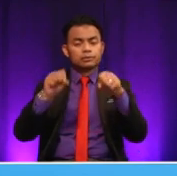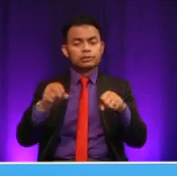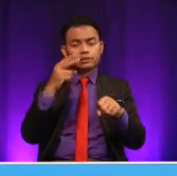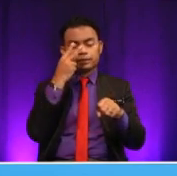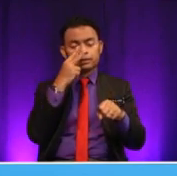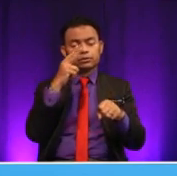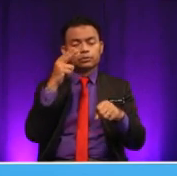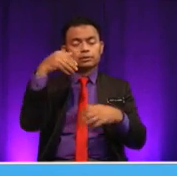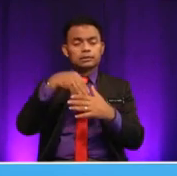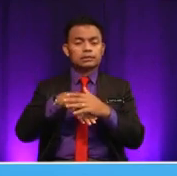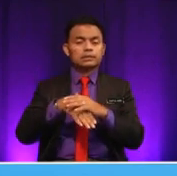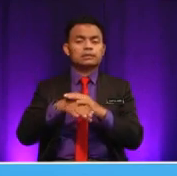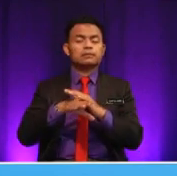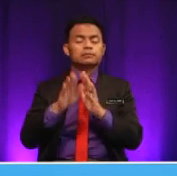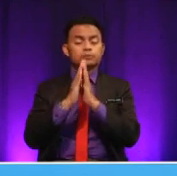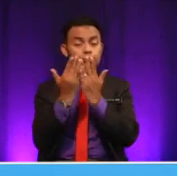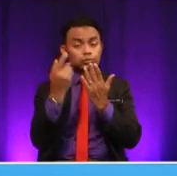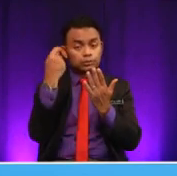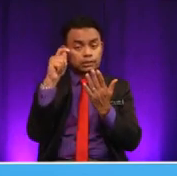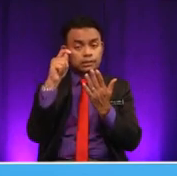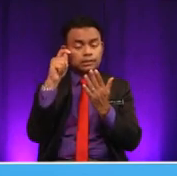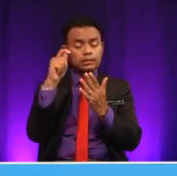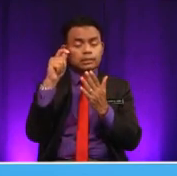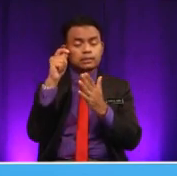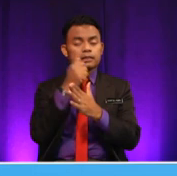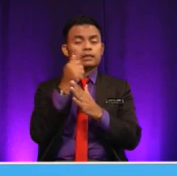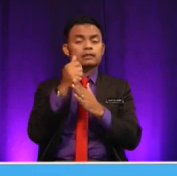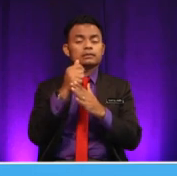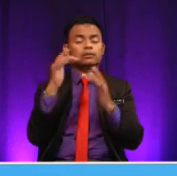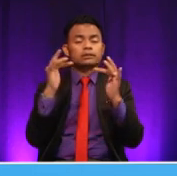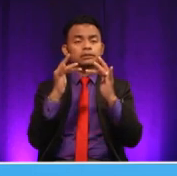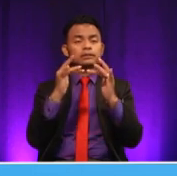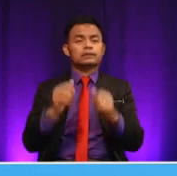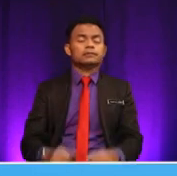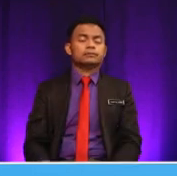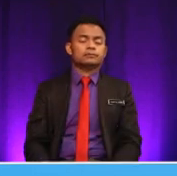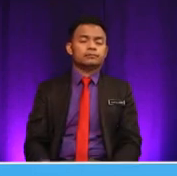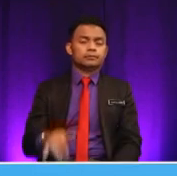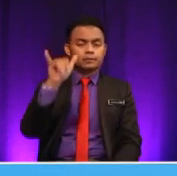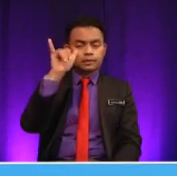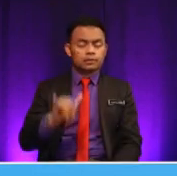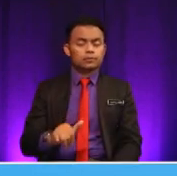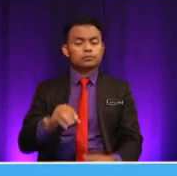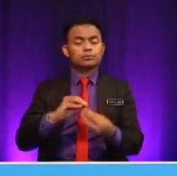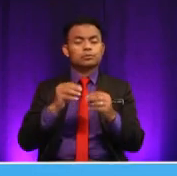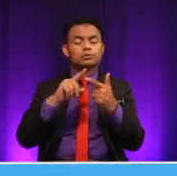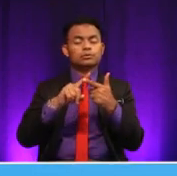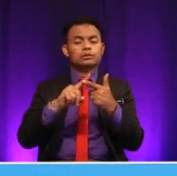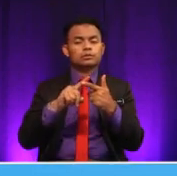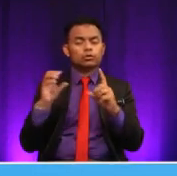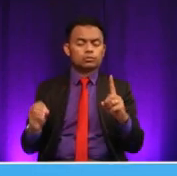ataupun dilamasi sawah pelajar tengok gambar sekali yang penting jadi yang kedua objektif objektif adalah